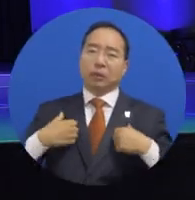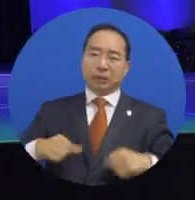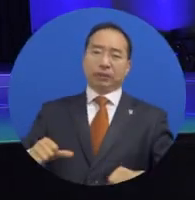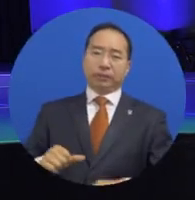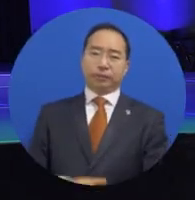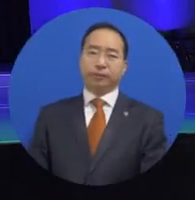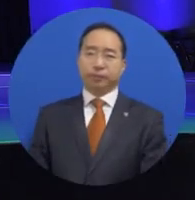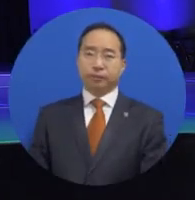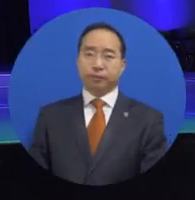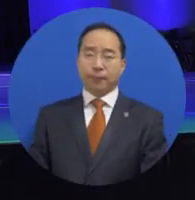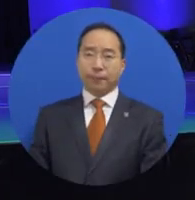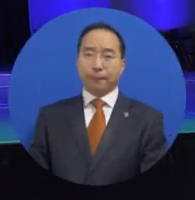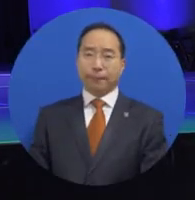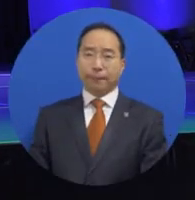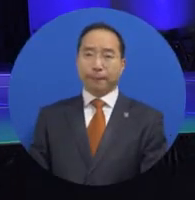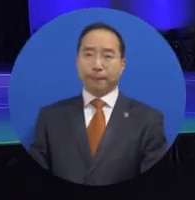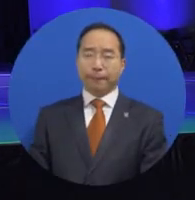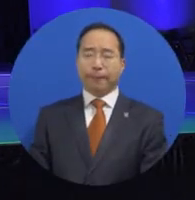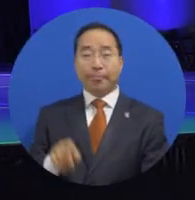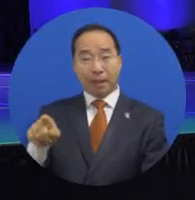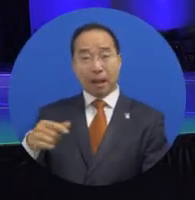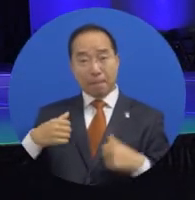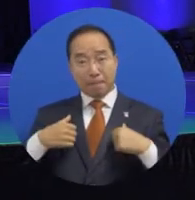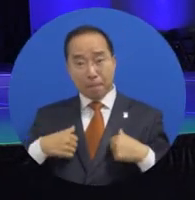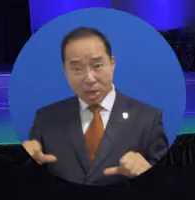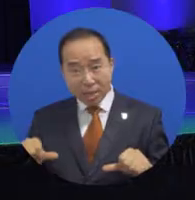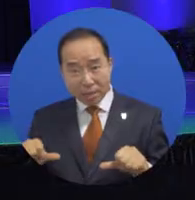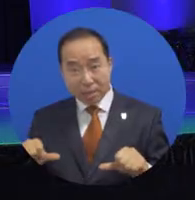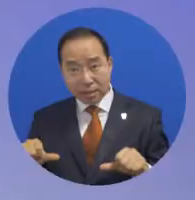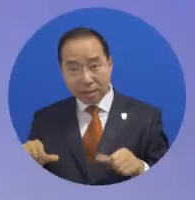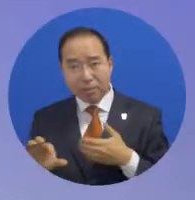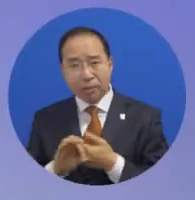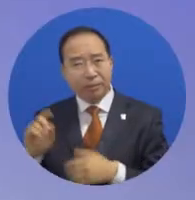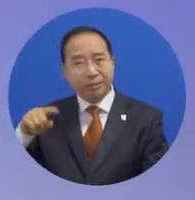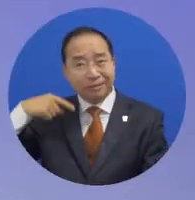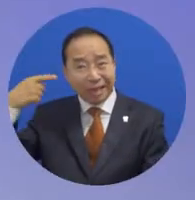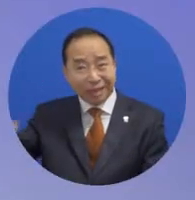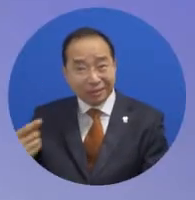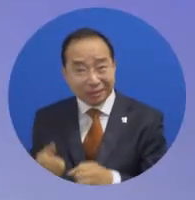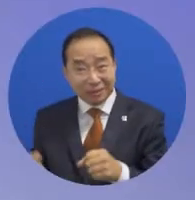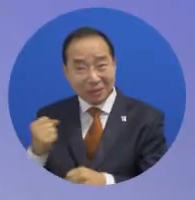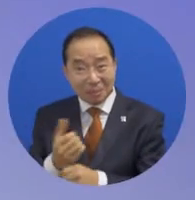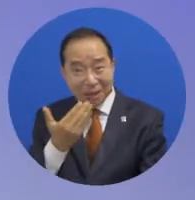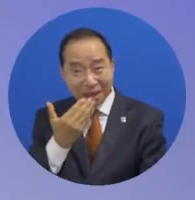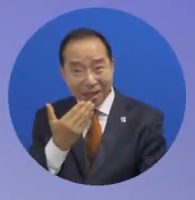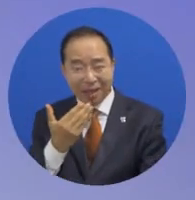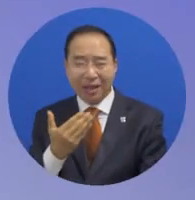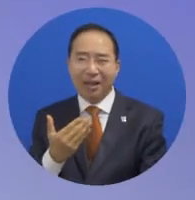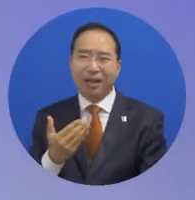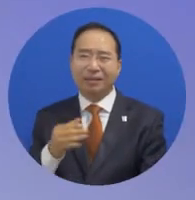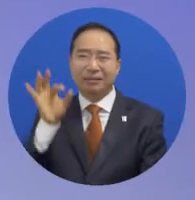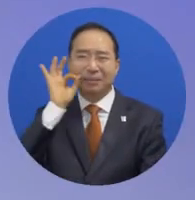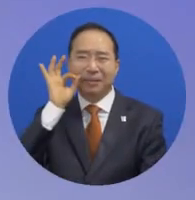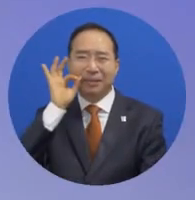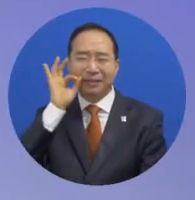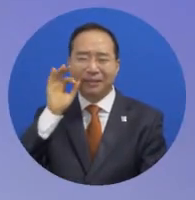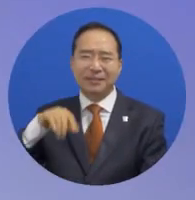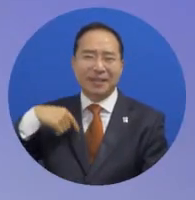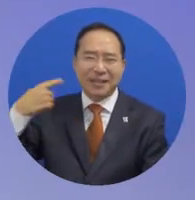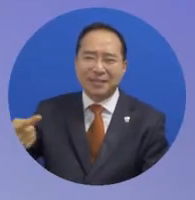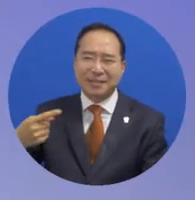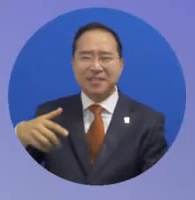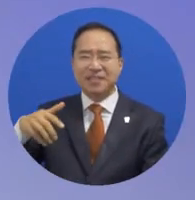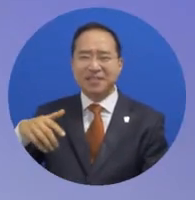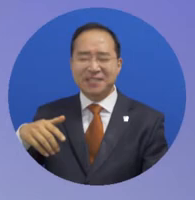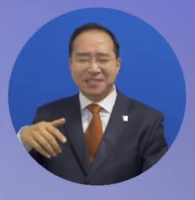나왔습니다. 끝이죠. 아마 여기서 제가 포기를 했으면 저는 다시는 창피해서 입에 철인